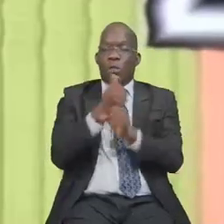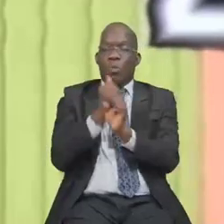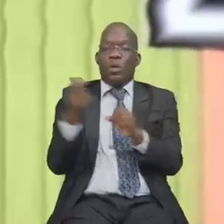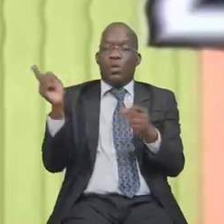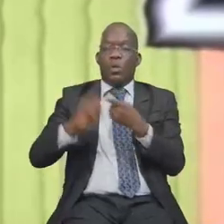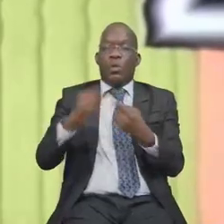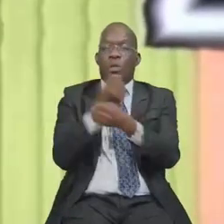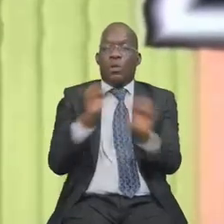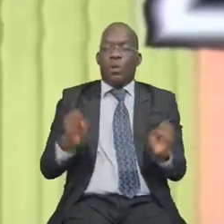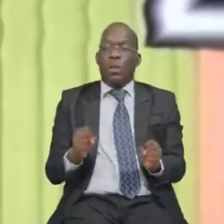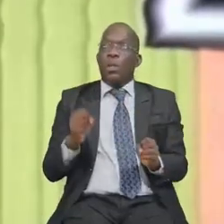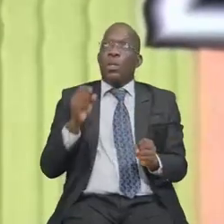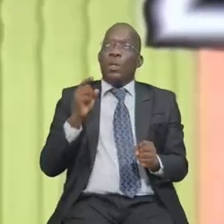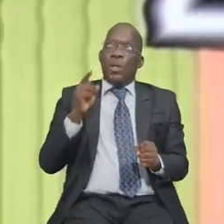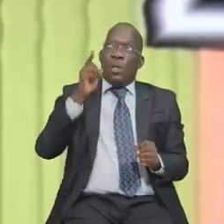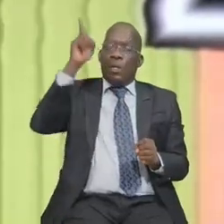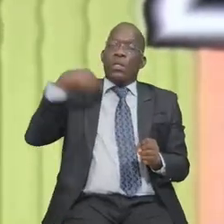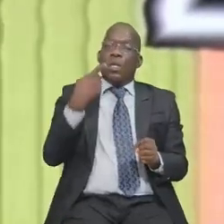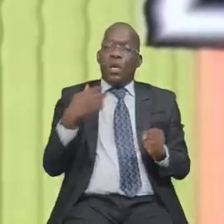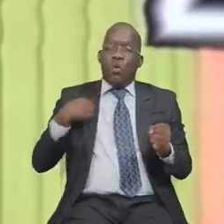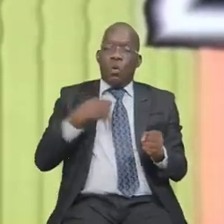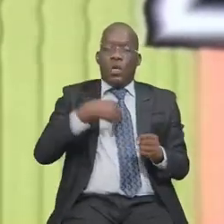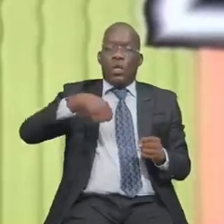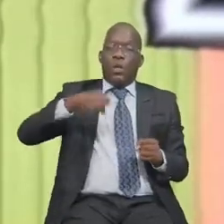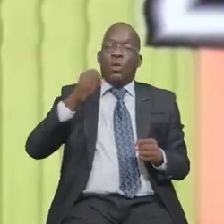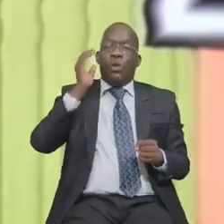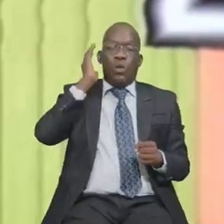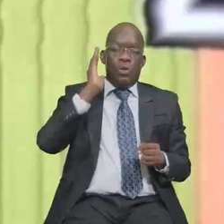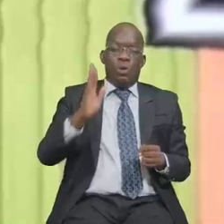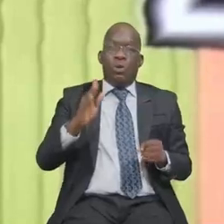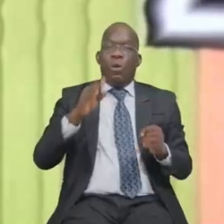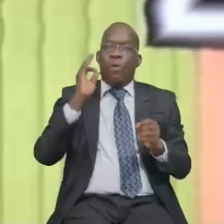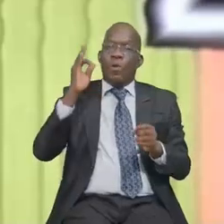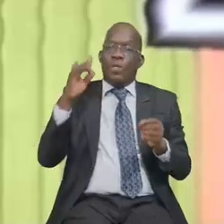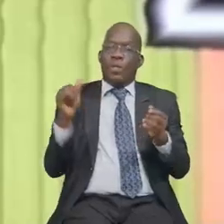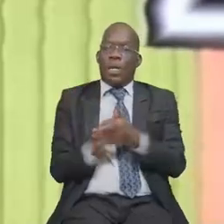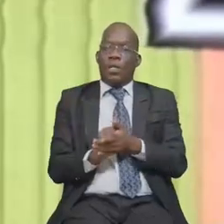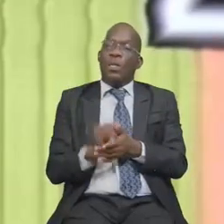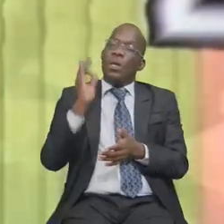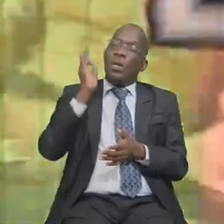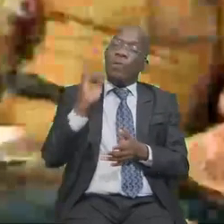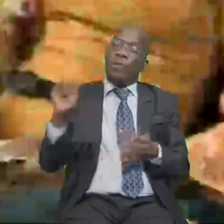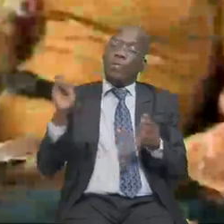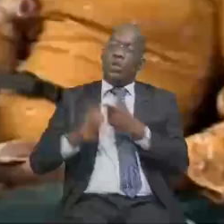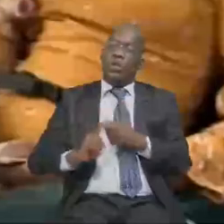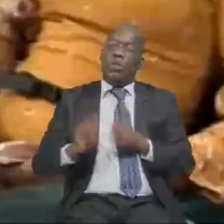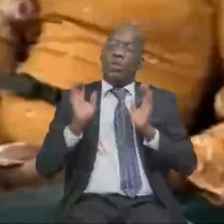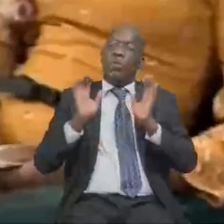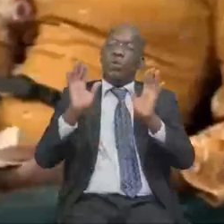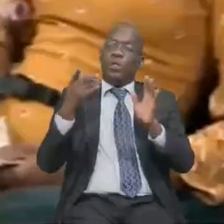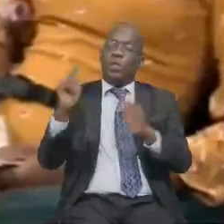Et dit, nous devons prêcher cela. Prêcher pour élever la bannière de